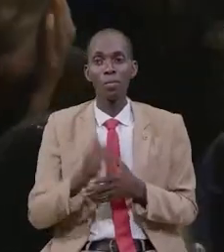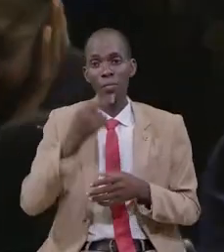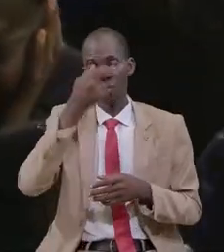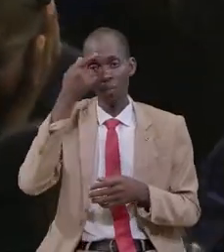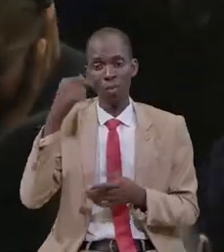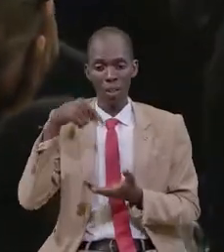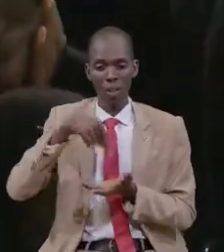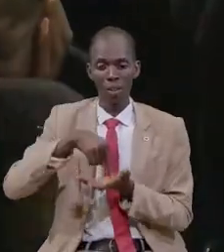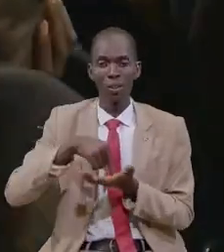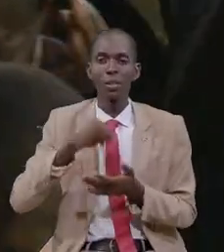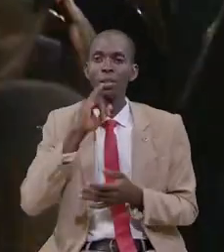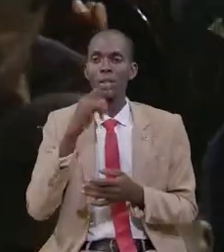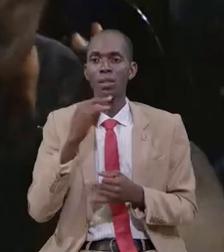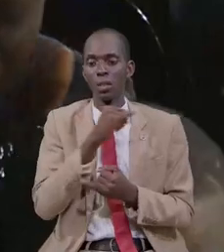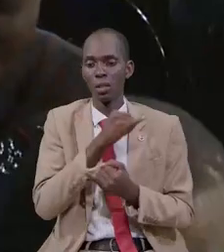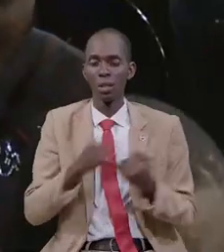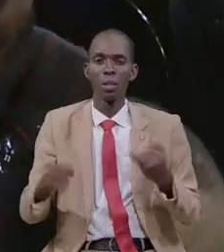Parce que c'est la dernière soirée.